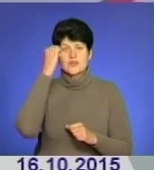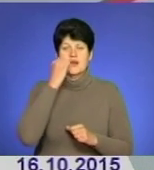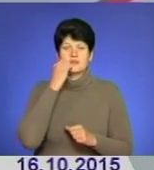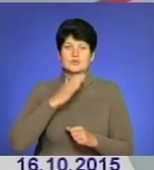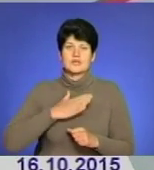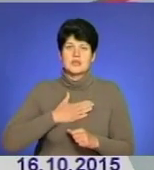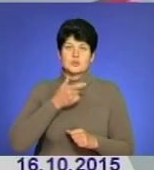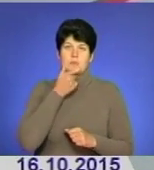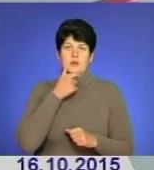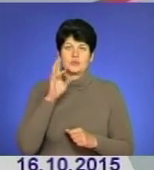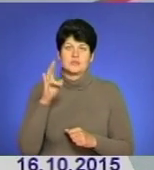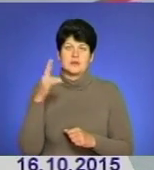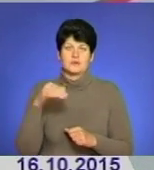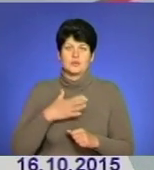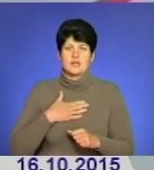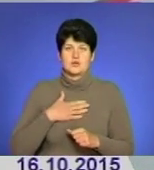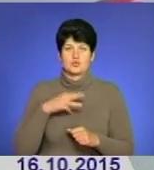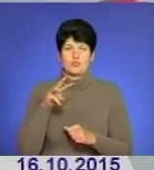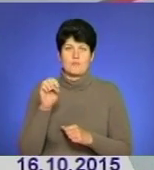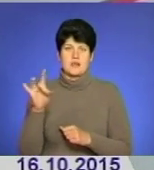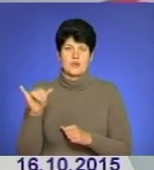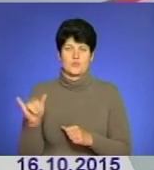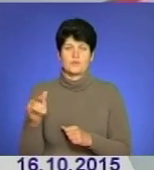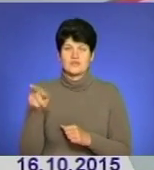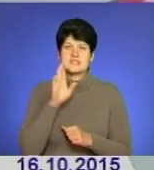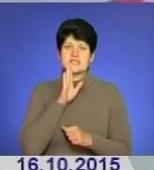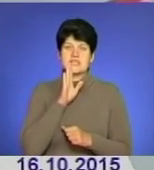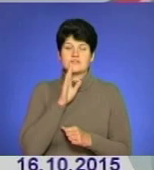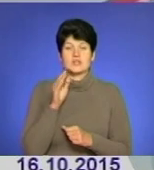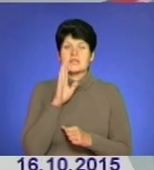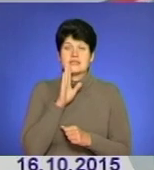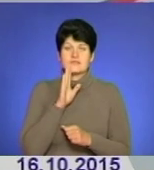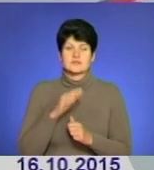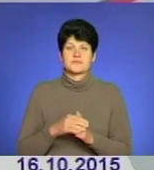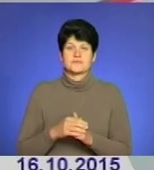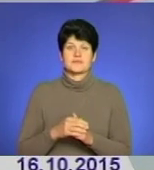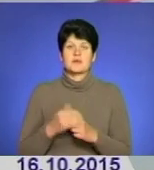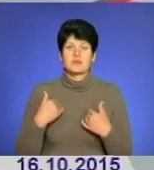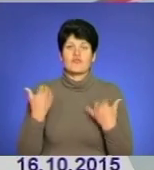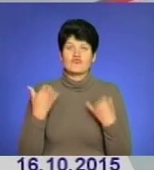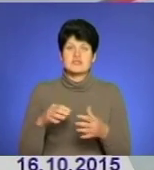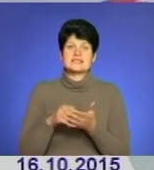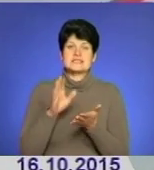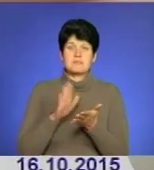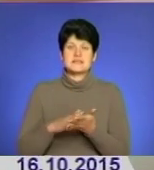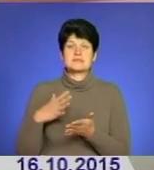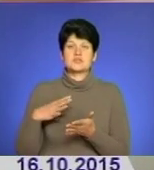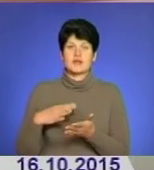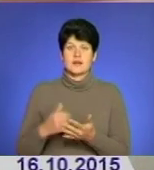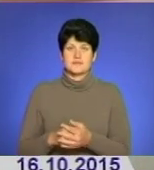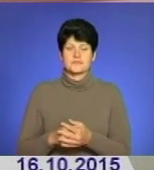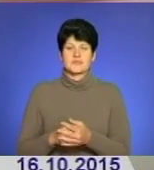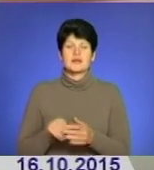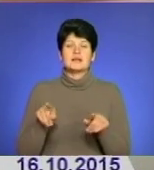нашому пану Надал, нашому меру. У вас дівчинка, хлопчик? Дівчинка, так. Так, ми вже записані, так і чекаємо.